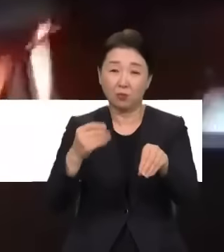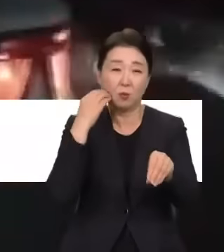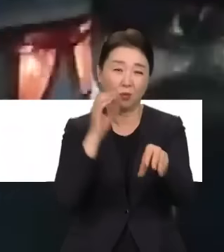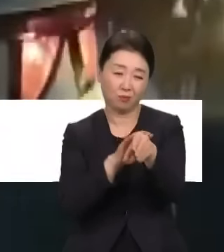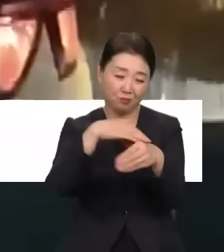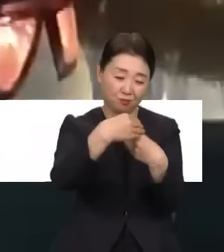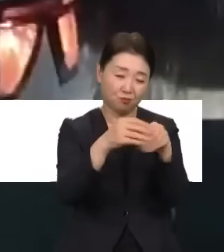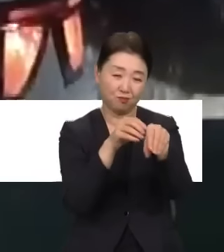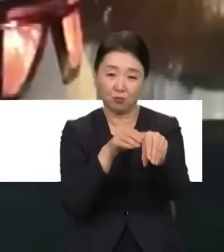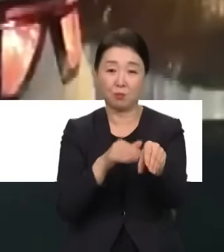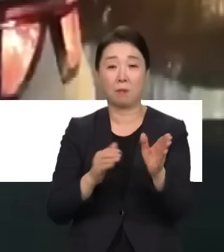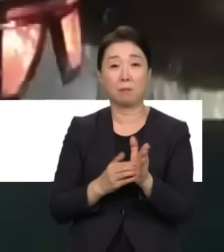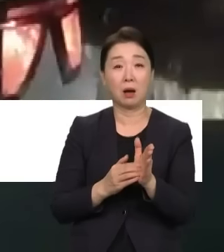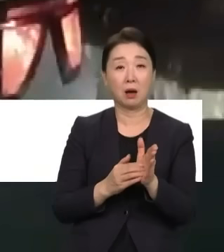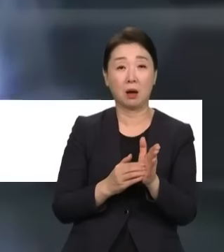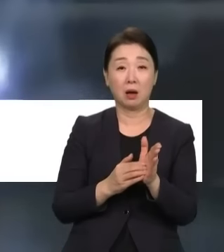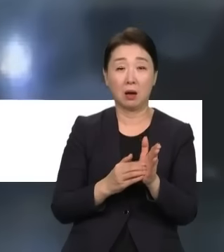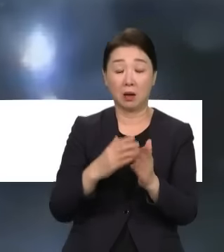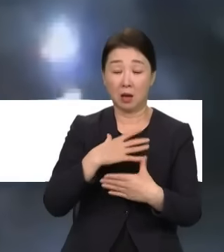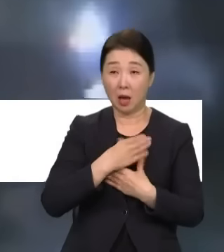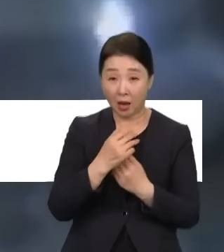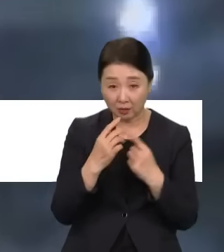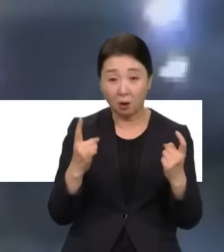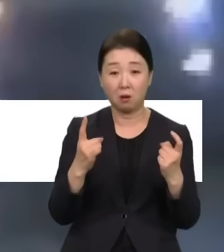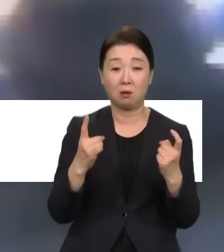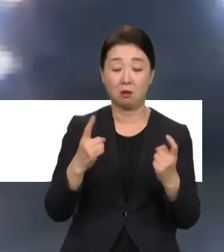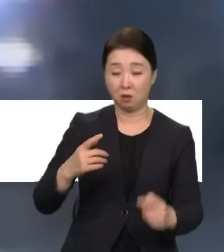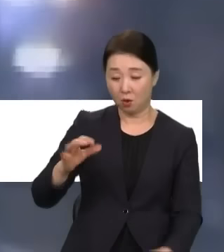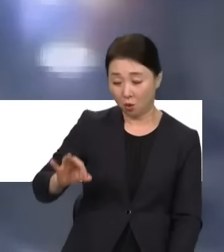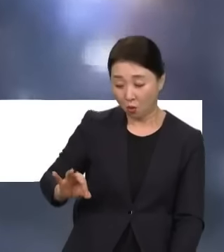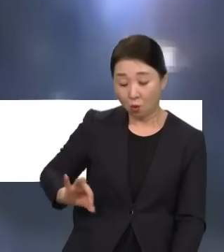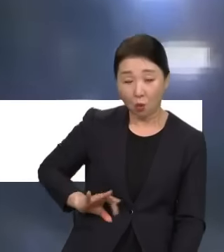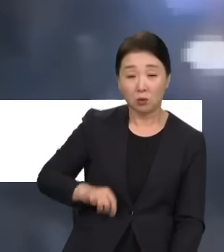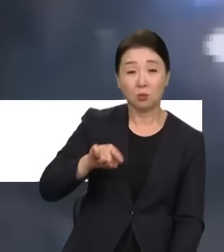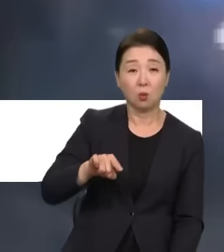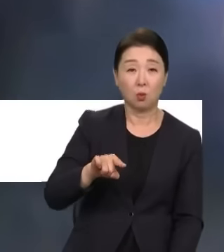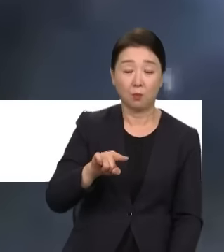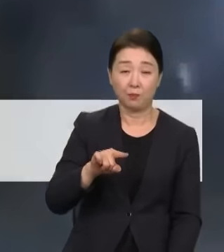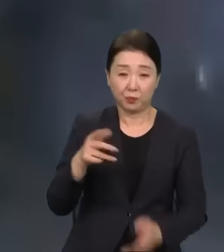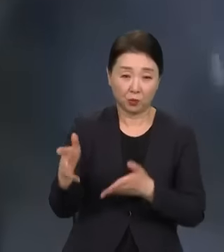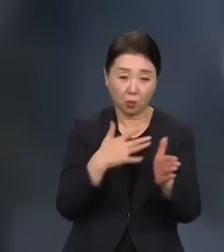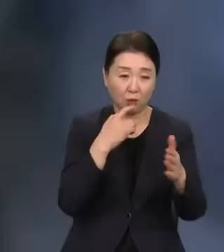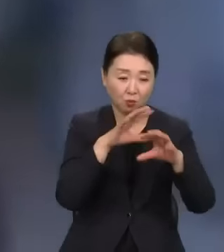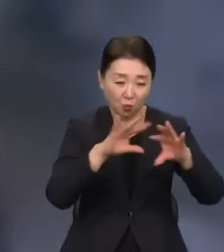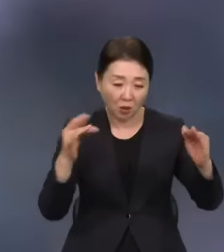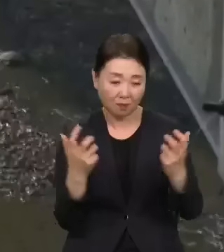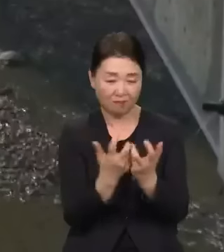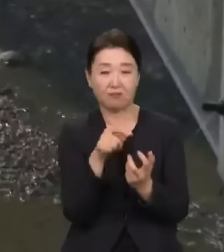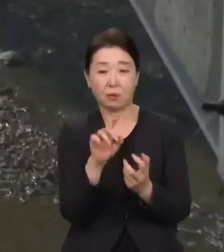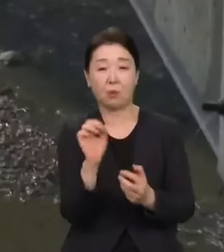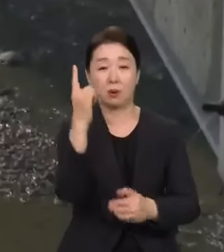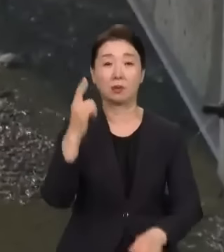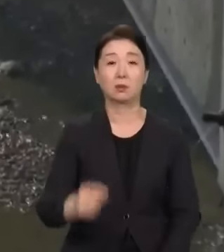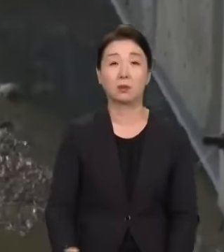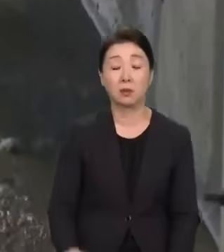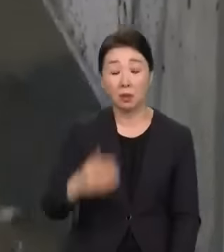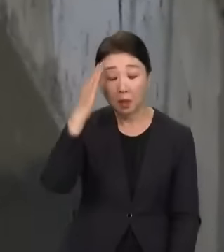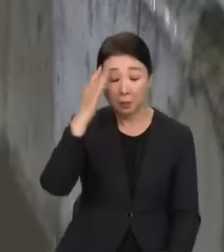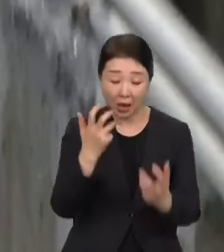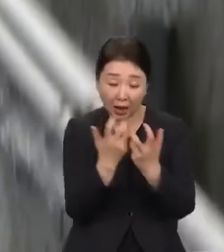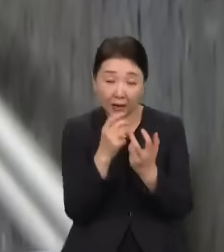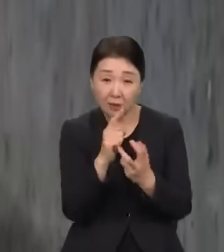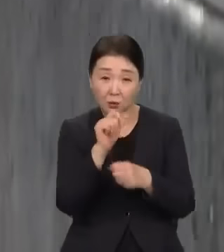겁니다. 안성과 원주 사고 모두 도로 위 눈이 녹았다 다시 얼면서 생긴 블랙아이스가 원인이었습니다. 블랙아이스 사고는